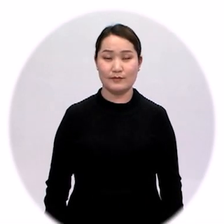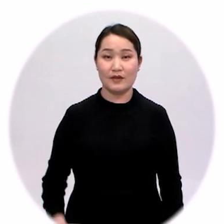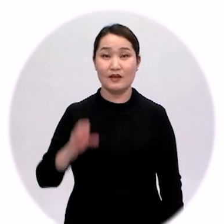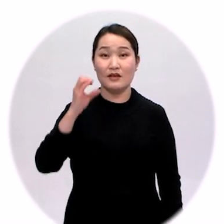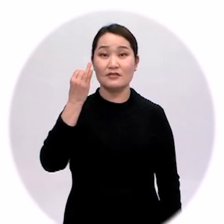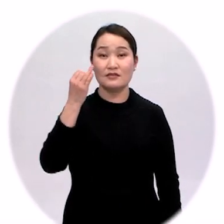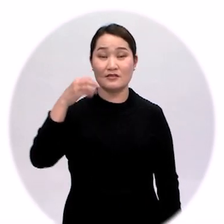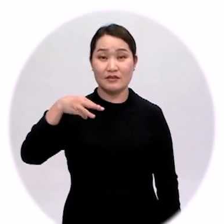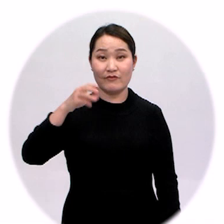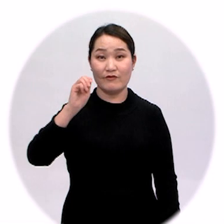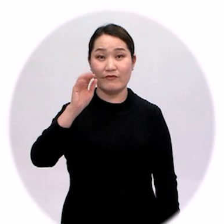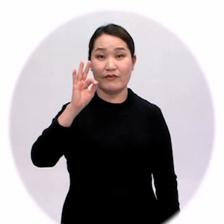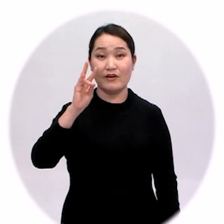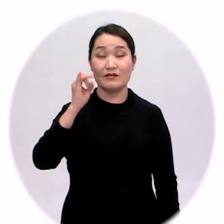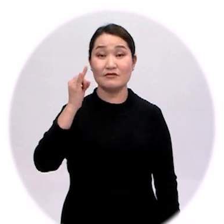Симфон.